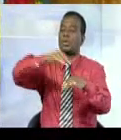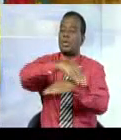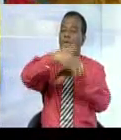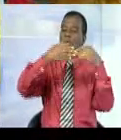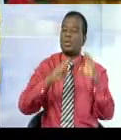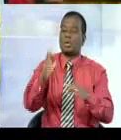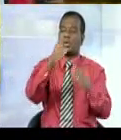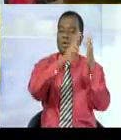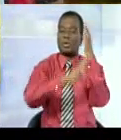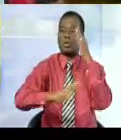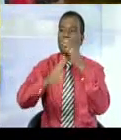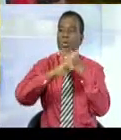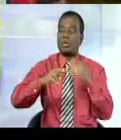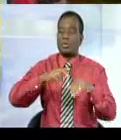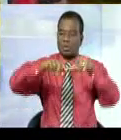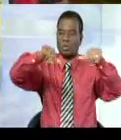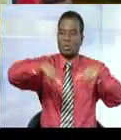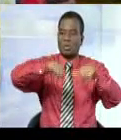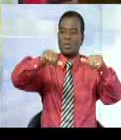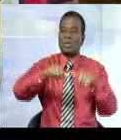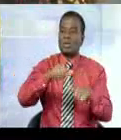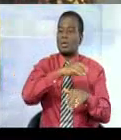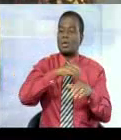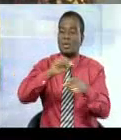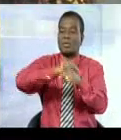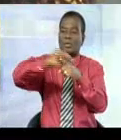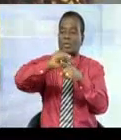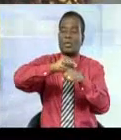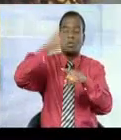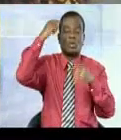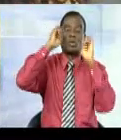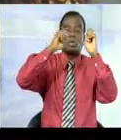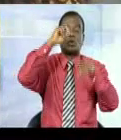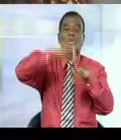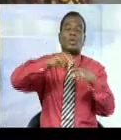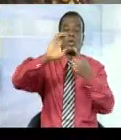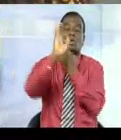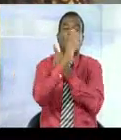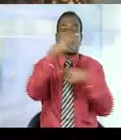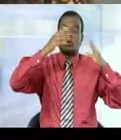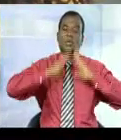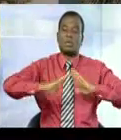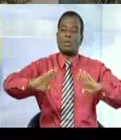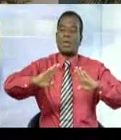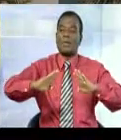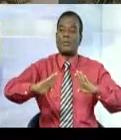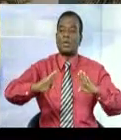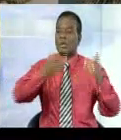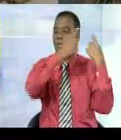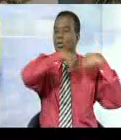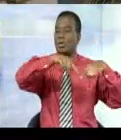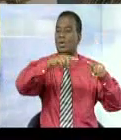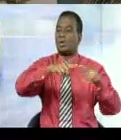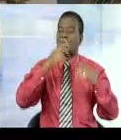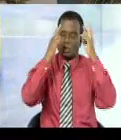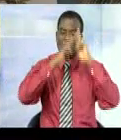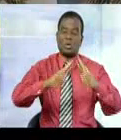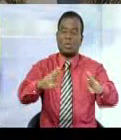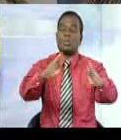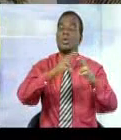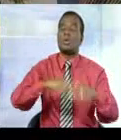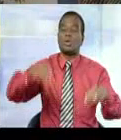centre régional de l'ISESCO, un centre de formation pour l'éducation à la culture de la paix. Le but, répondre aux